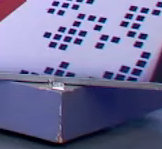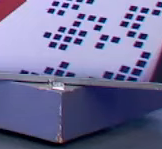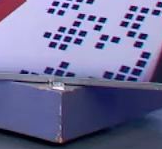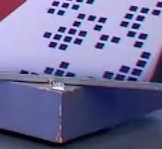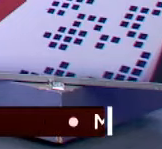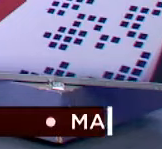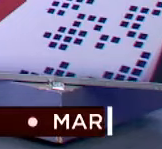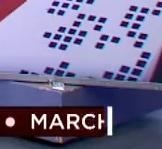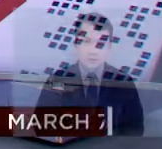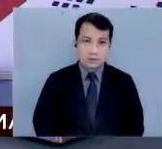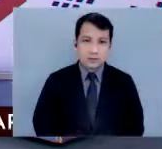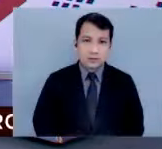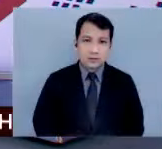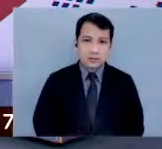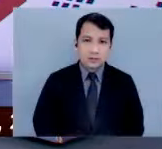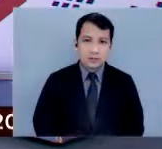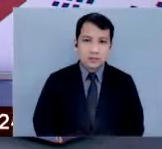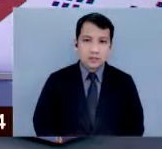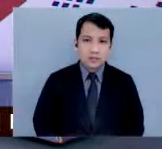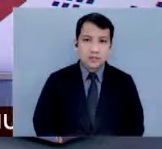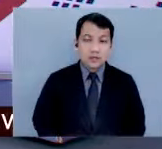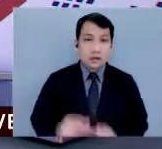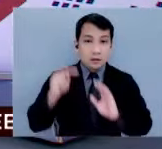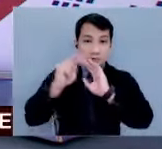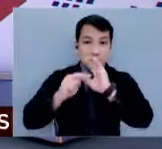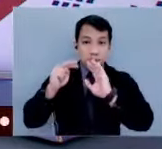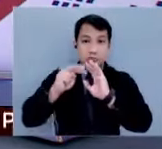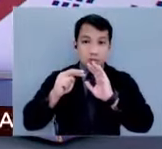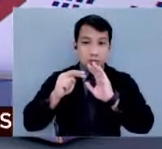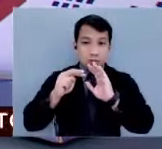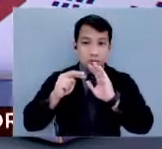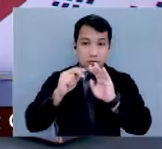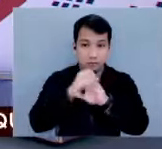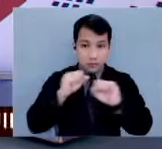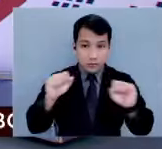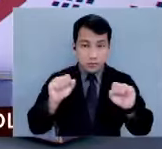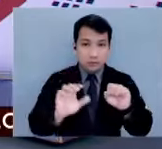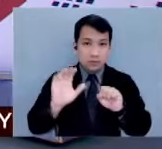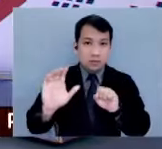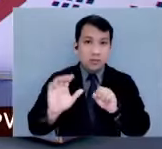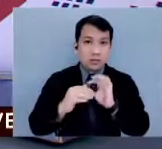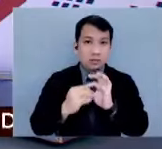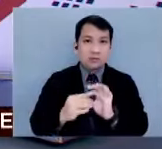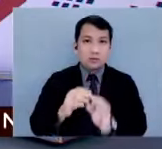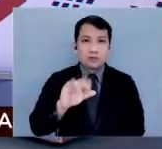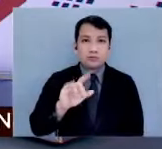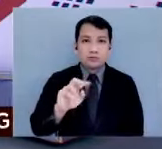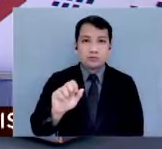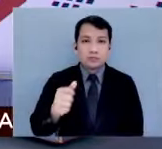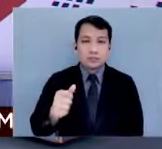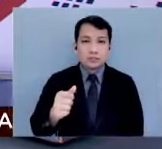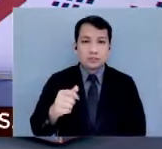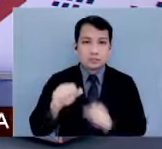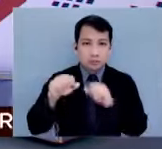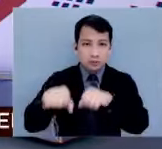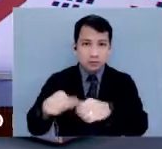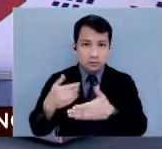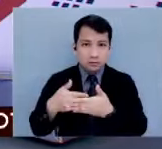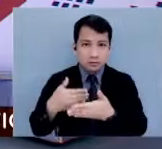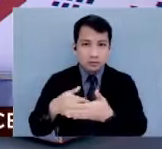Inilabas na ang video ng pagsagip sa mga tripulanteng biktima ng pag-atake ng mga rebeldeng Houthi sa isang barko sa dagat na malapit sa